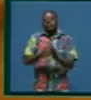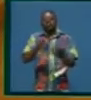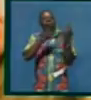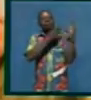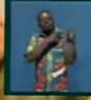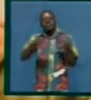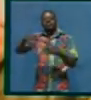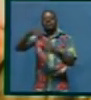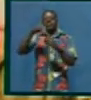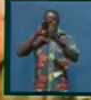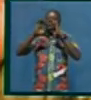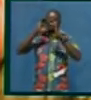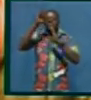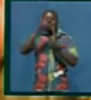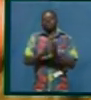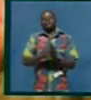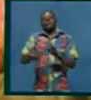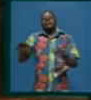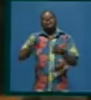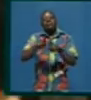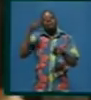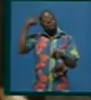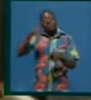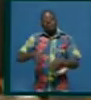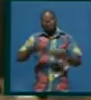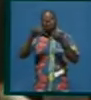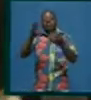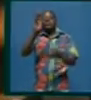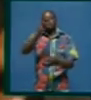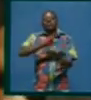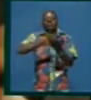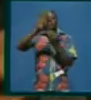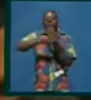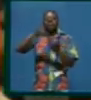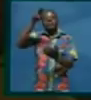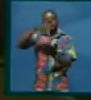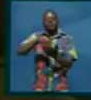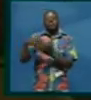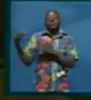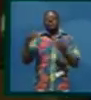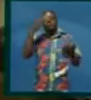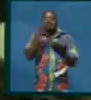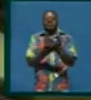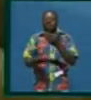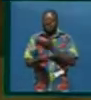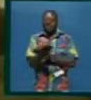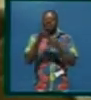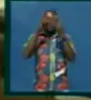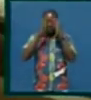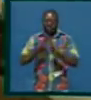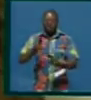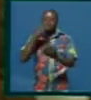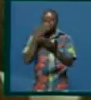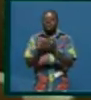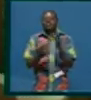des communications, comme par exemple celle donnée ici ce 6 février 2018 sur la lutte contre la corruption et le respect du bien public. Il s'est agi